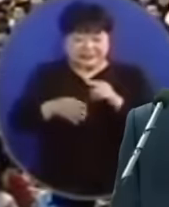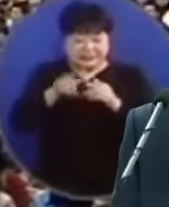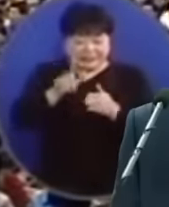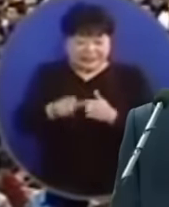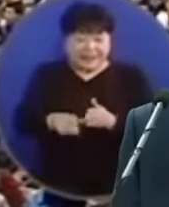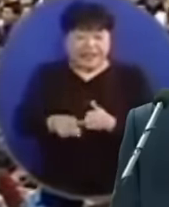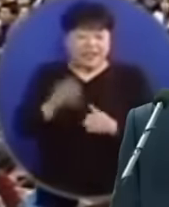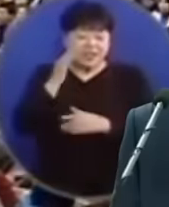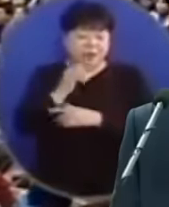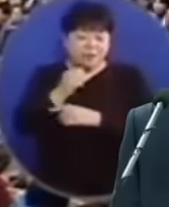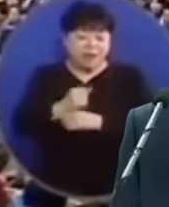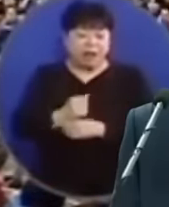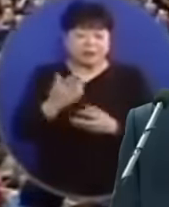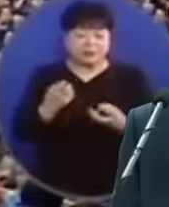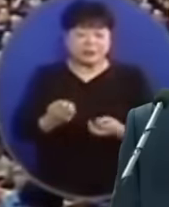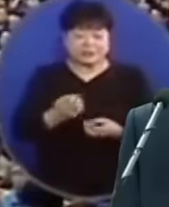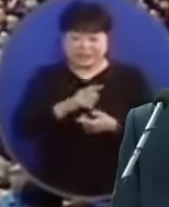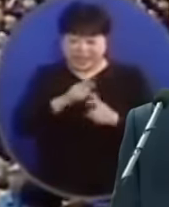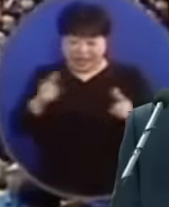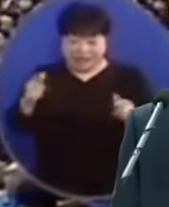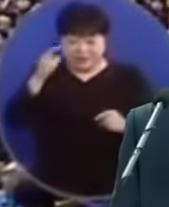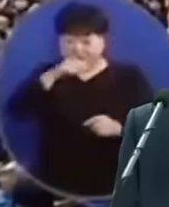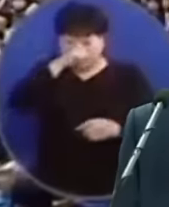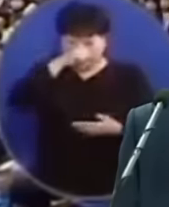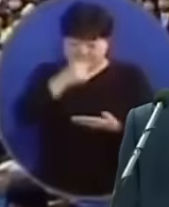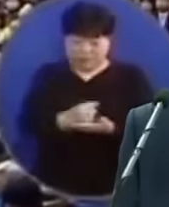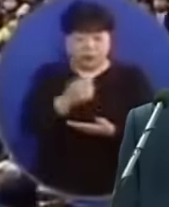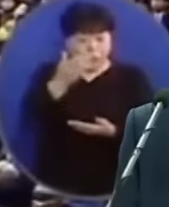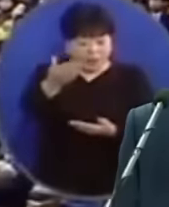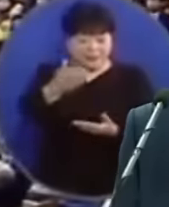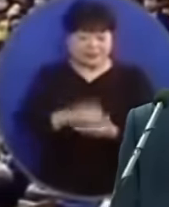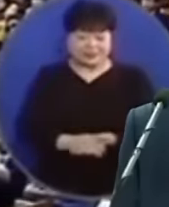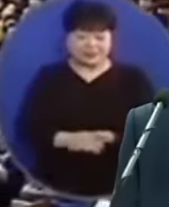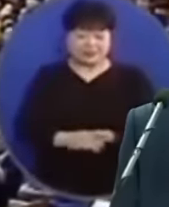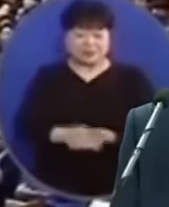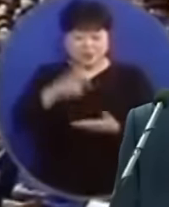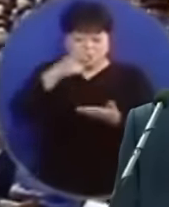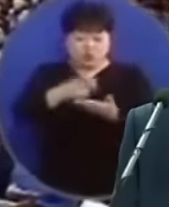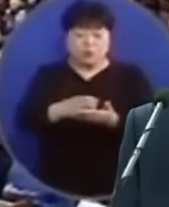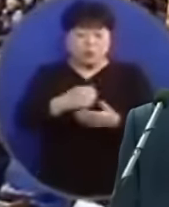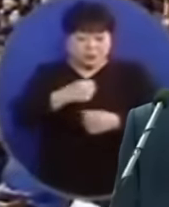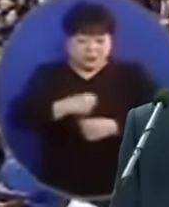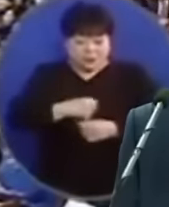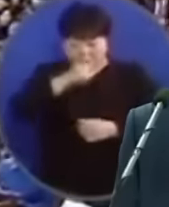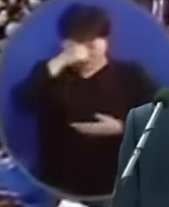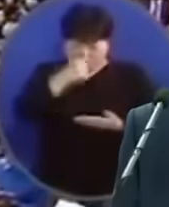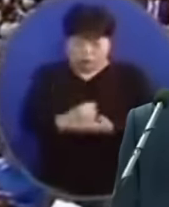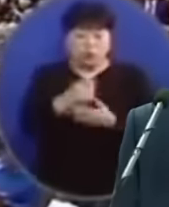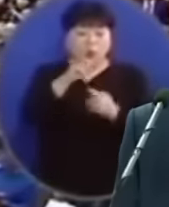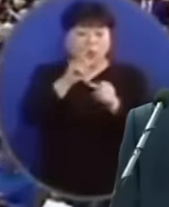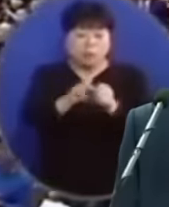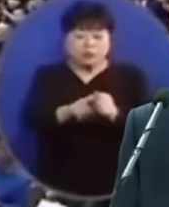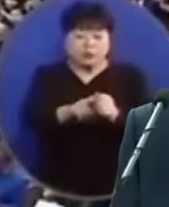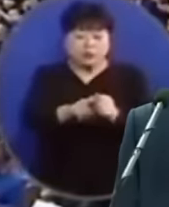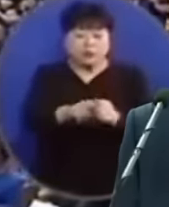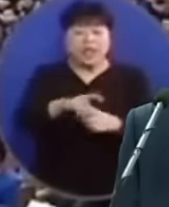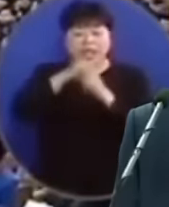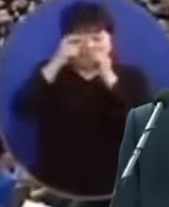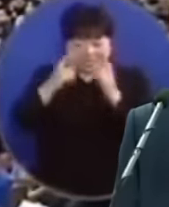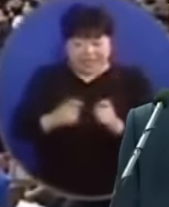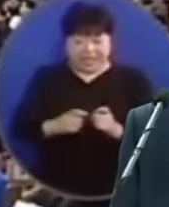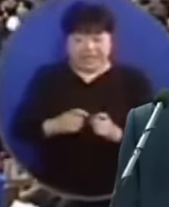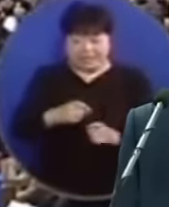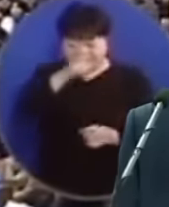마르지 않음 같으니 그 행사가 다 형통하리라. 율법을 지키라는 것은 형통하기 위해서 지키라는 것입니다. 우리가 개인이